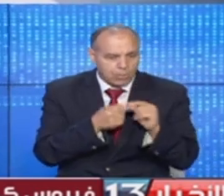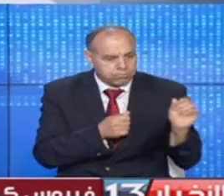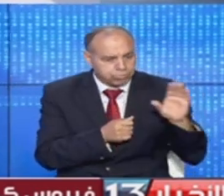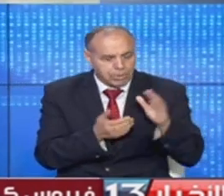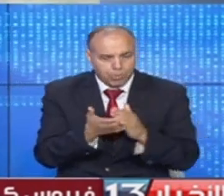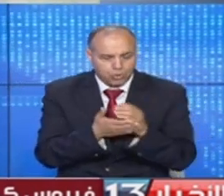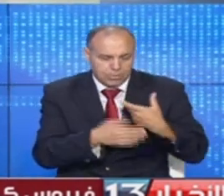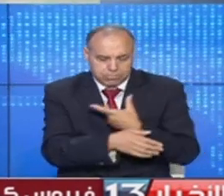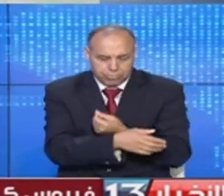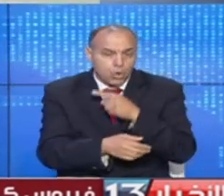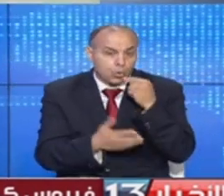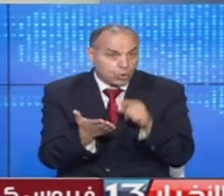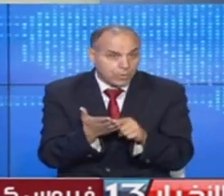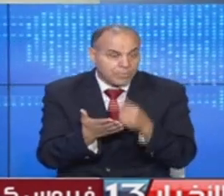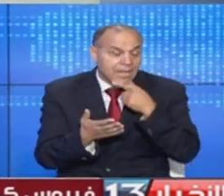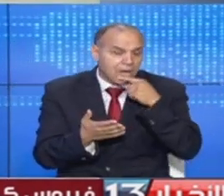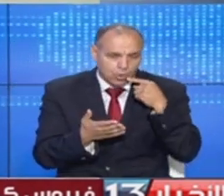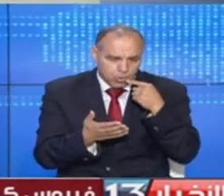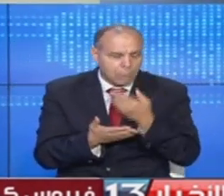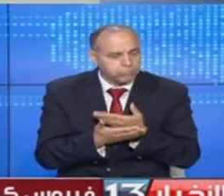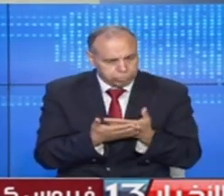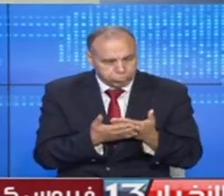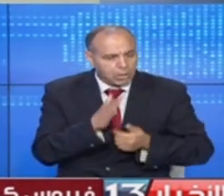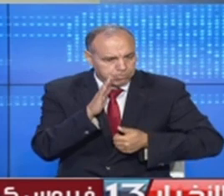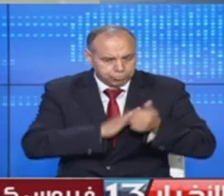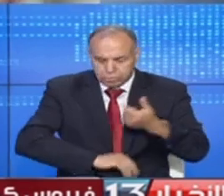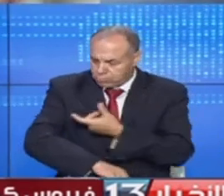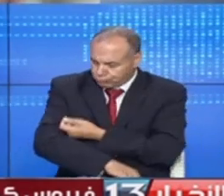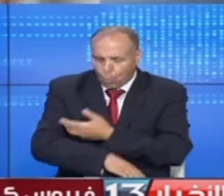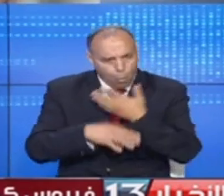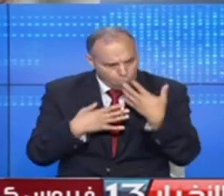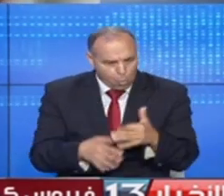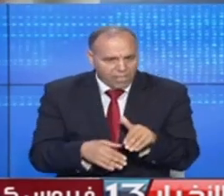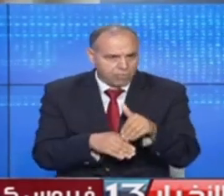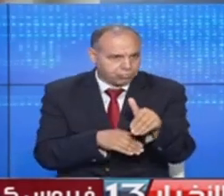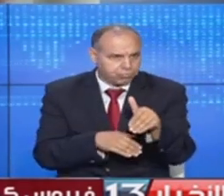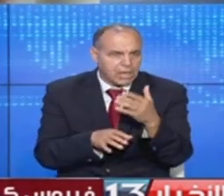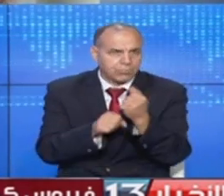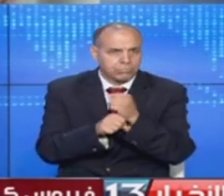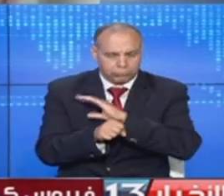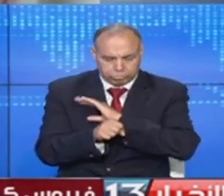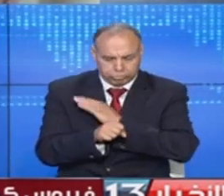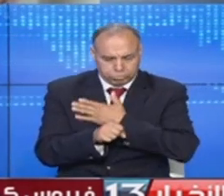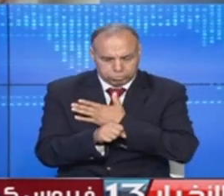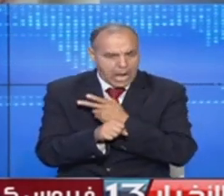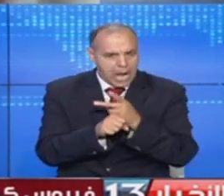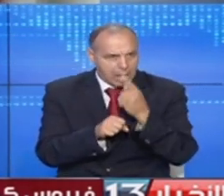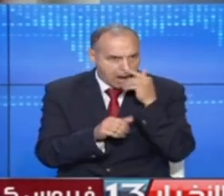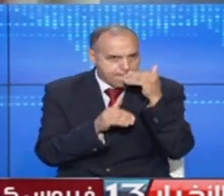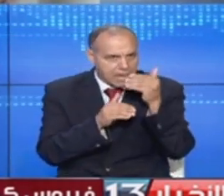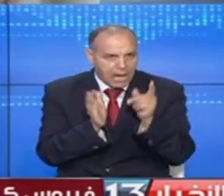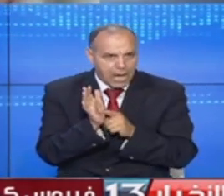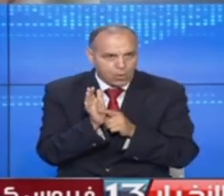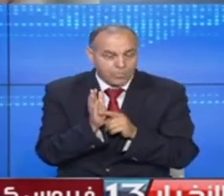مشروع اللقاء الروسي ان روسيا واثقه في نجاحها لدرجه انها ستتحمل جانبا من المخاطر القانونيه